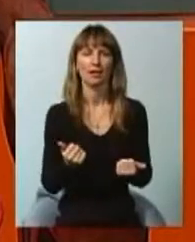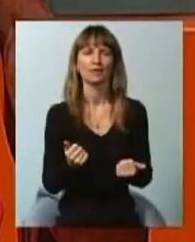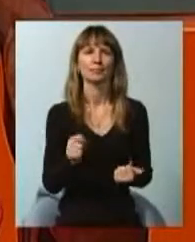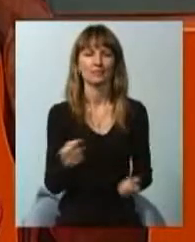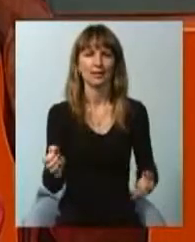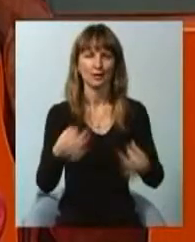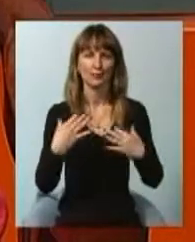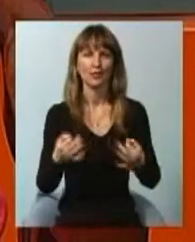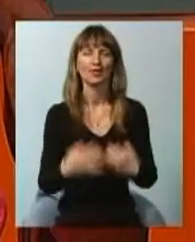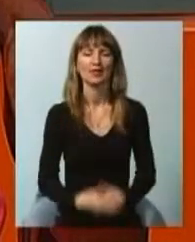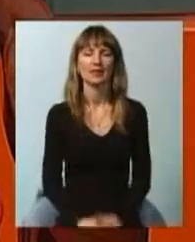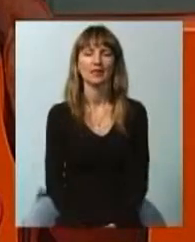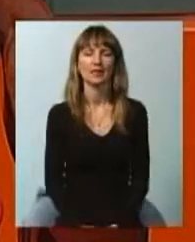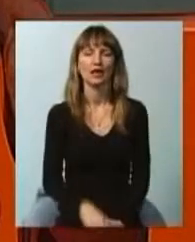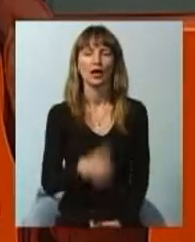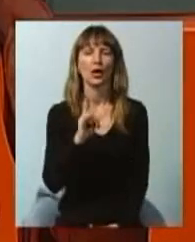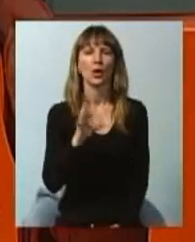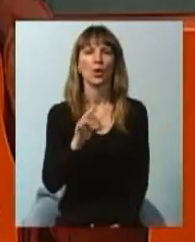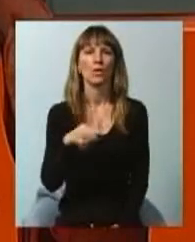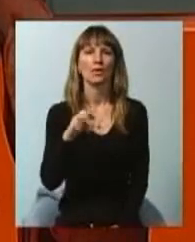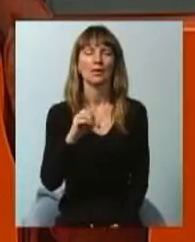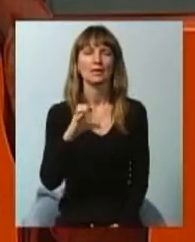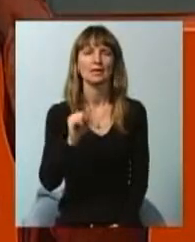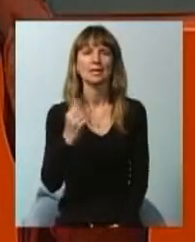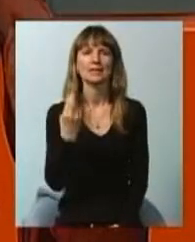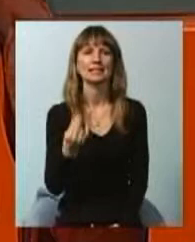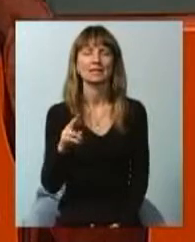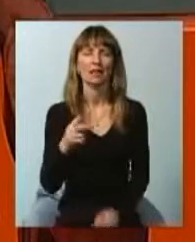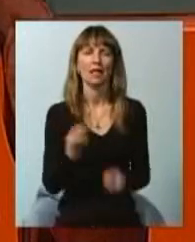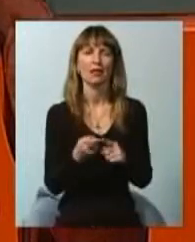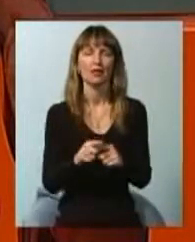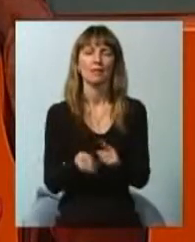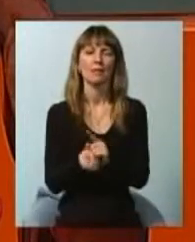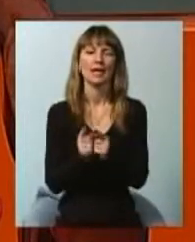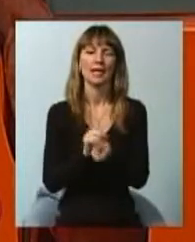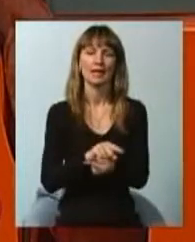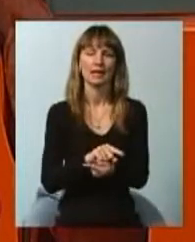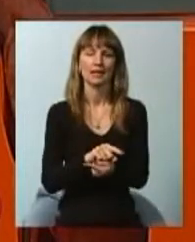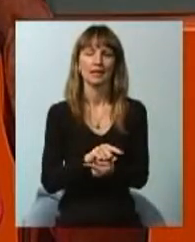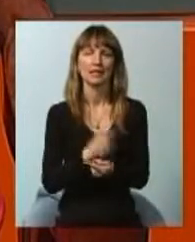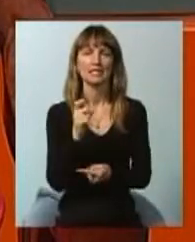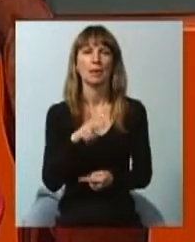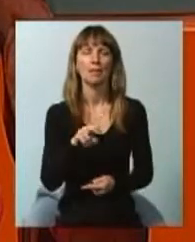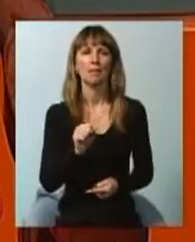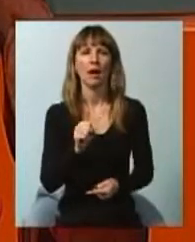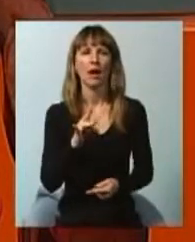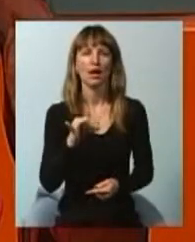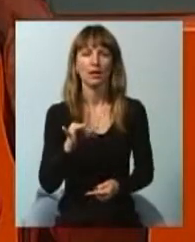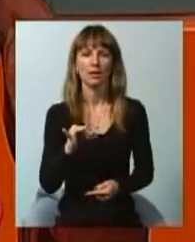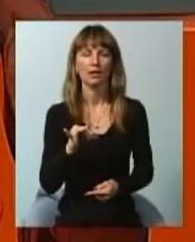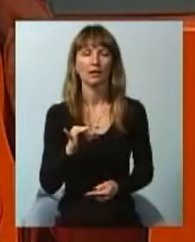тоді давай розповідай. Конденсація – це перехід з пари